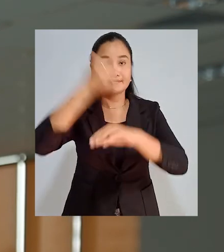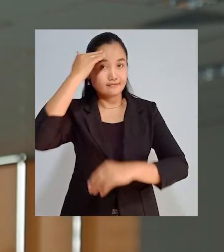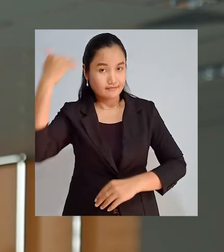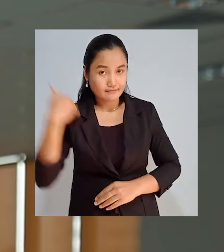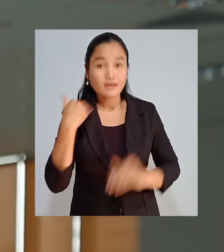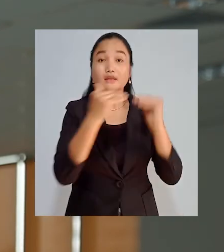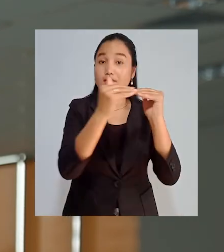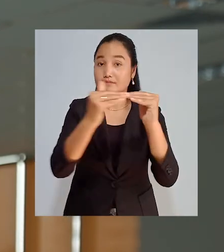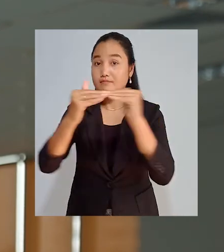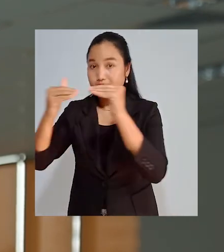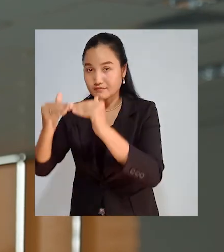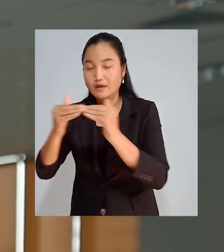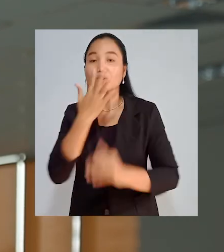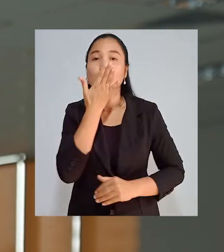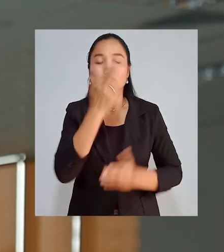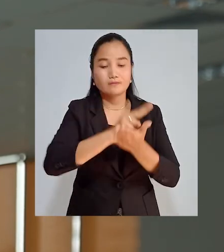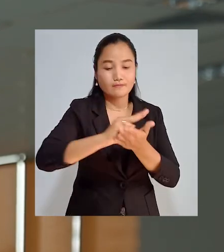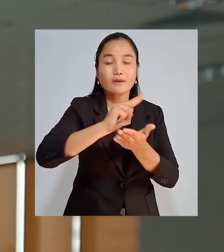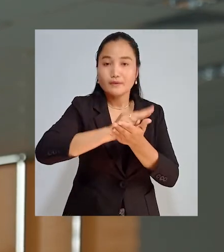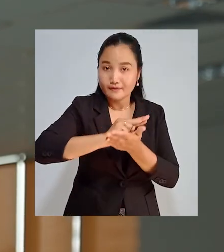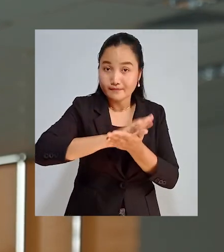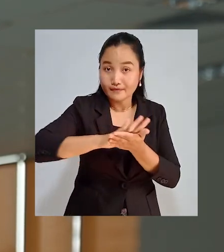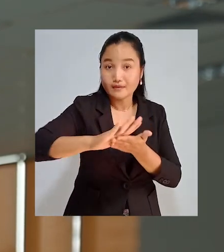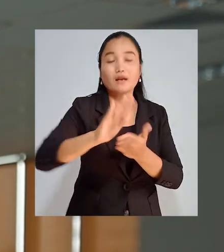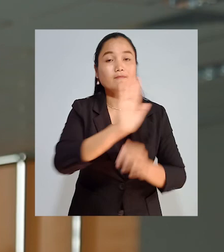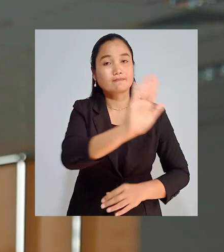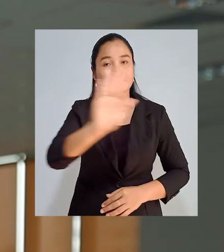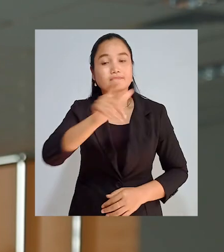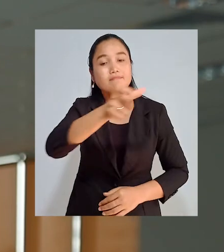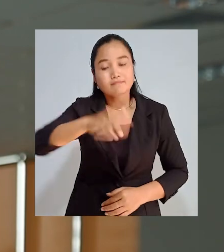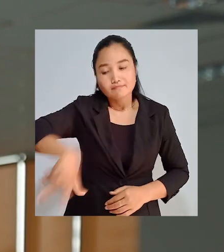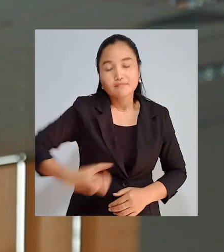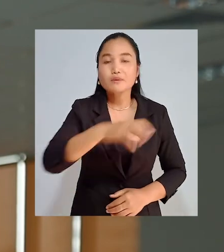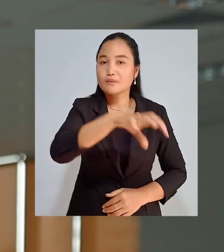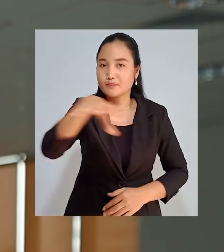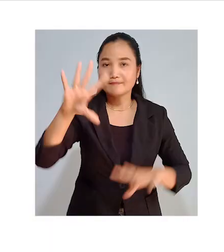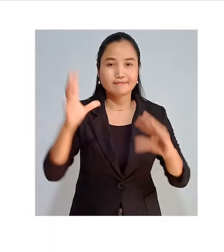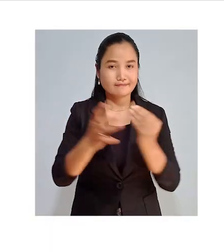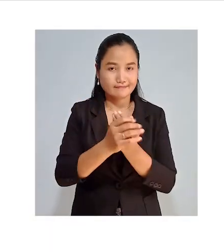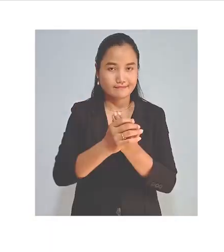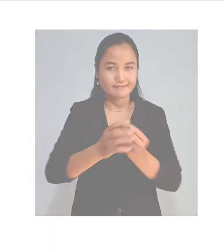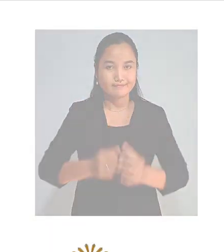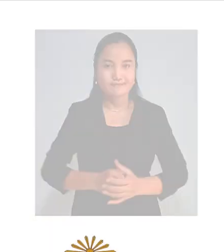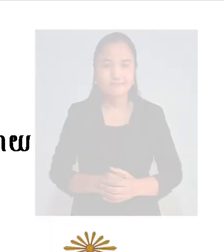អ្នកដឹកនាំស្ត្រីសម្រាប់វិស័យទឹកស្អាតនិងអនាម័យសម្រាប់គ្រប់គ្នាគ្រប់ទីកន្លែង។